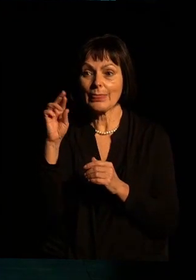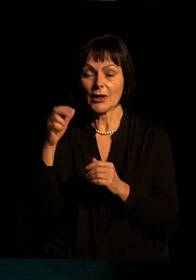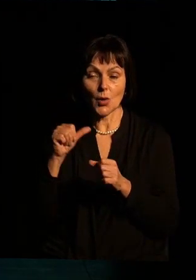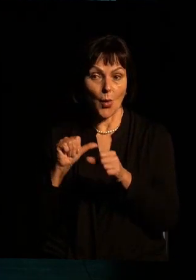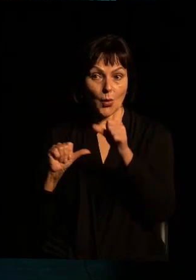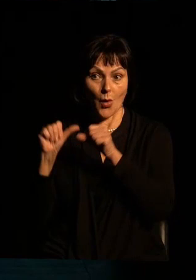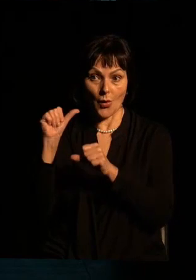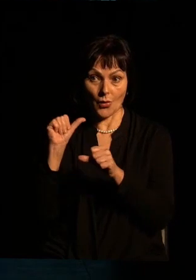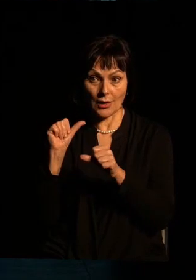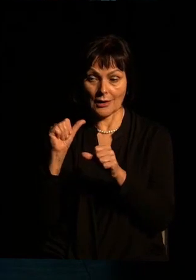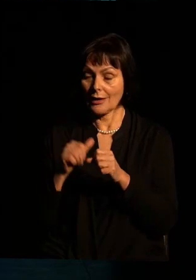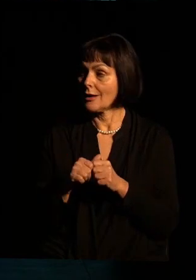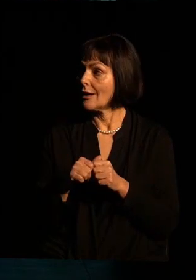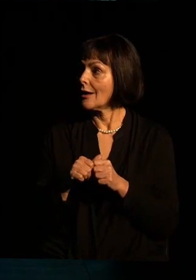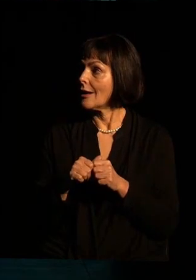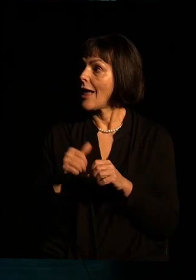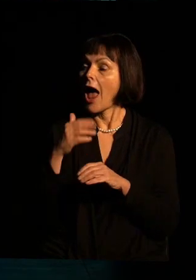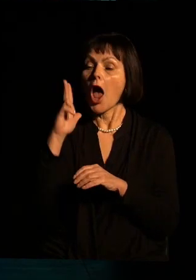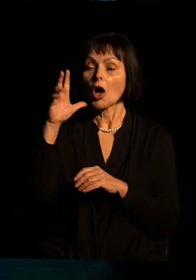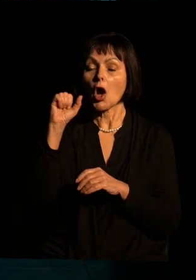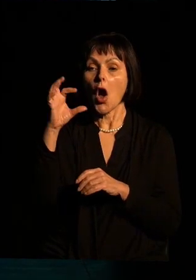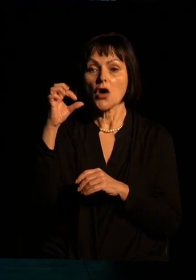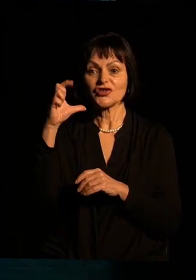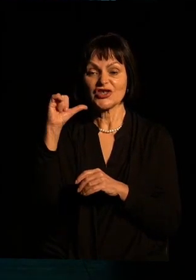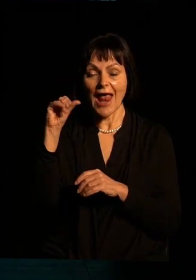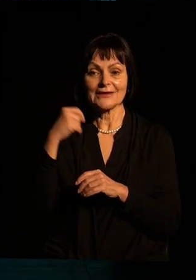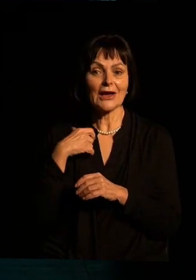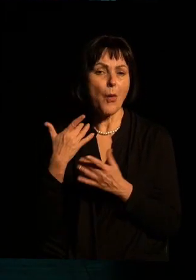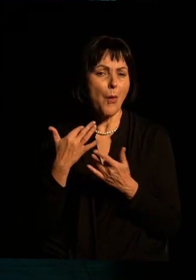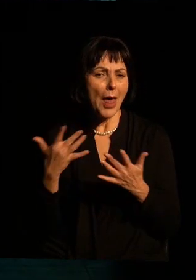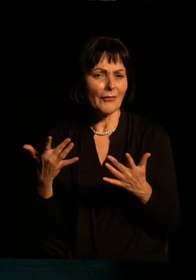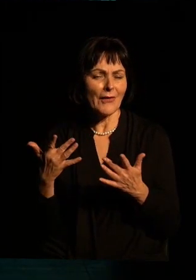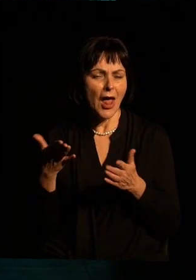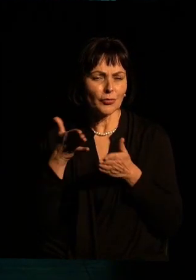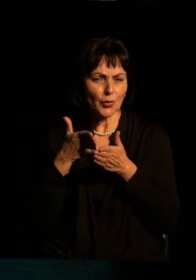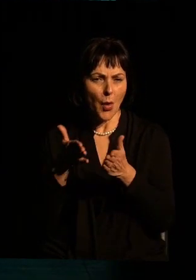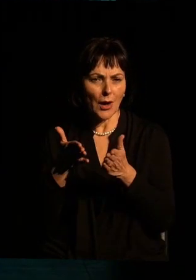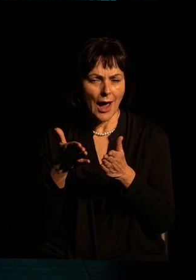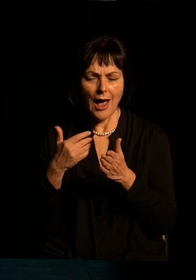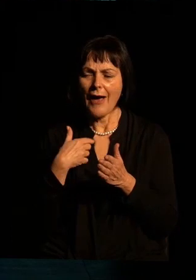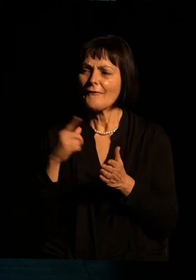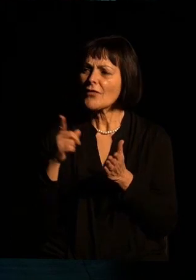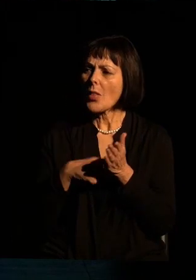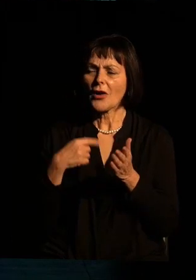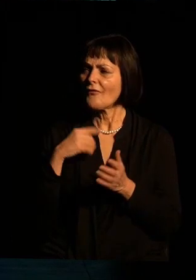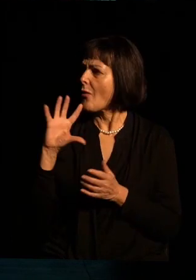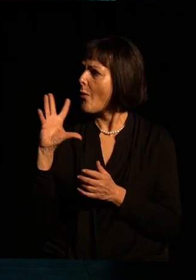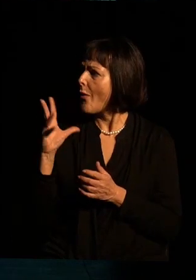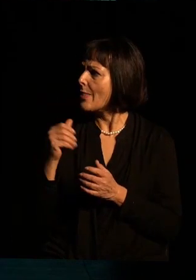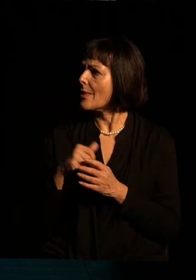roku na Grani Kościelców, wyjątkowo takiej łatwej drodze taternickiej, wyjątkowo